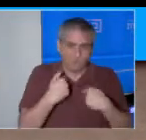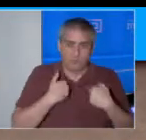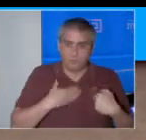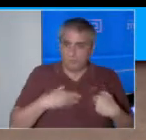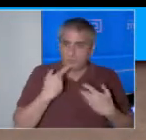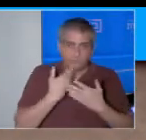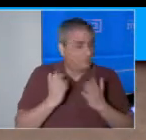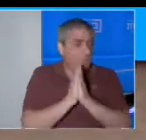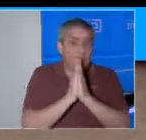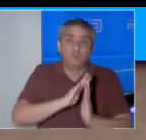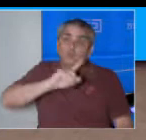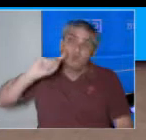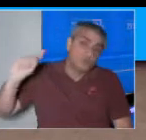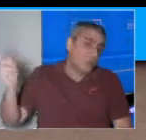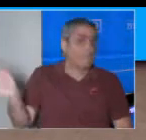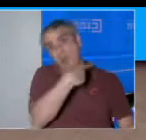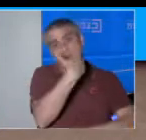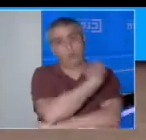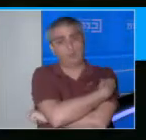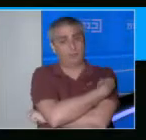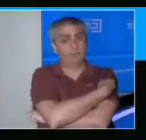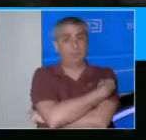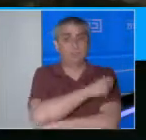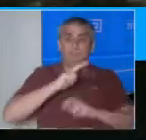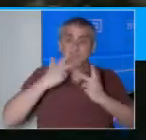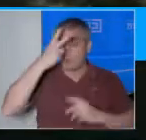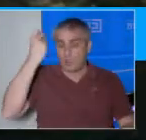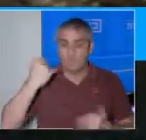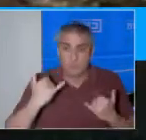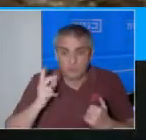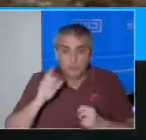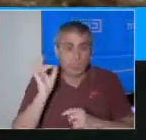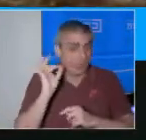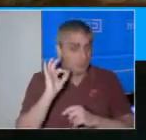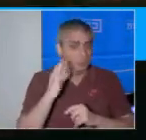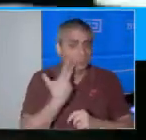לנצל את הבימה לקרוא לכל הציבור להתחסן. בציבור הערבי, למשל, יש אחוזי